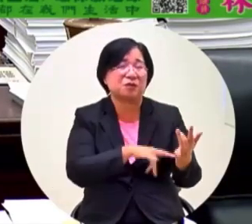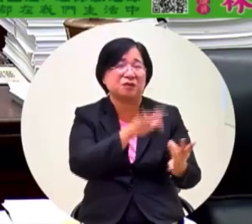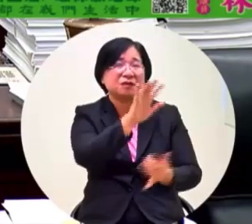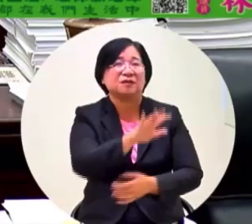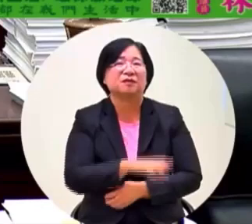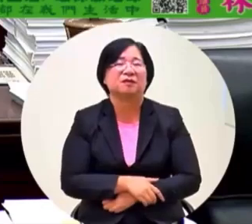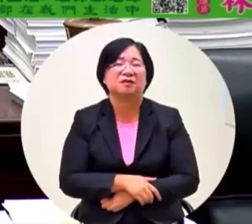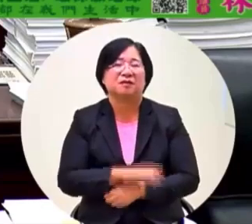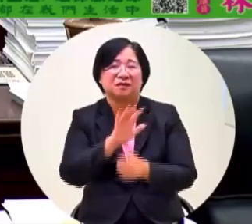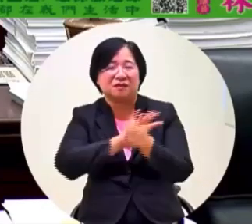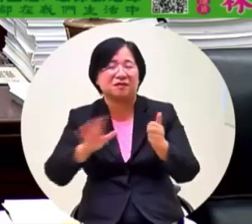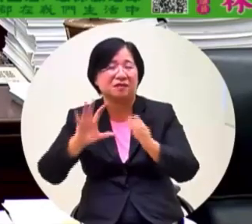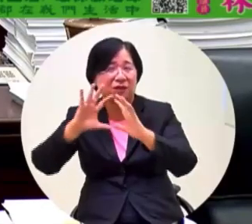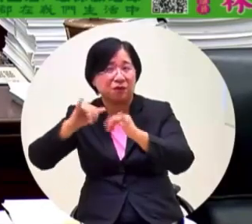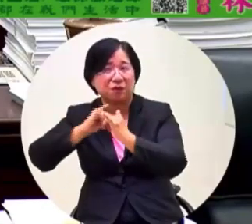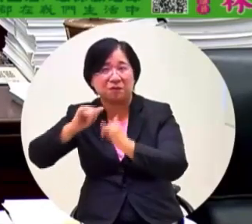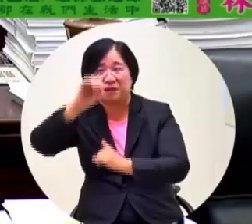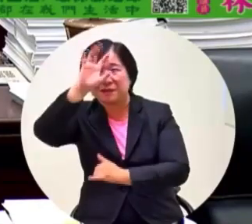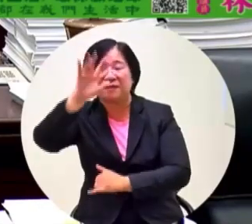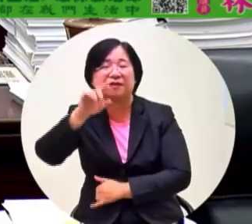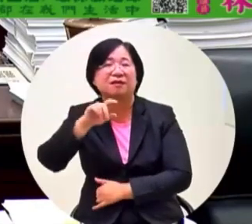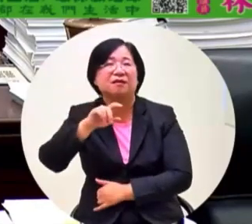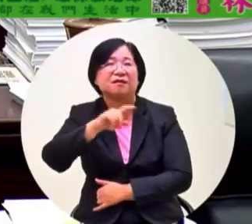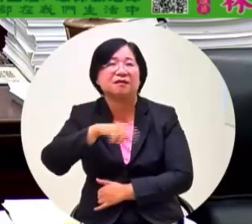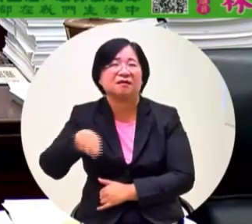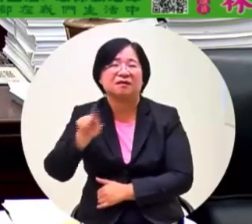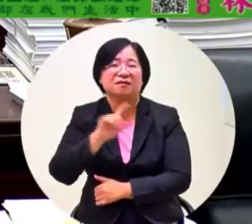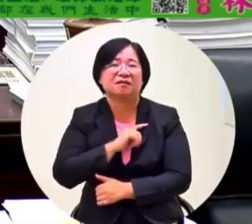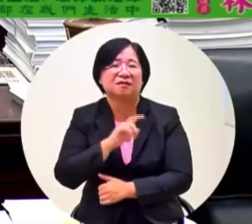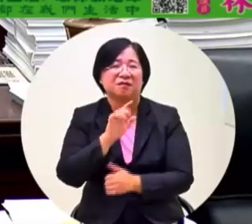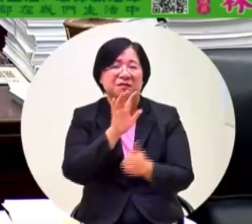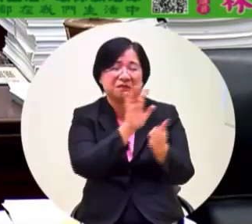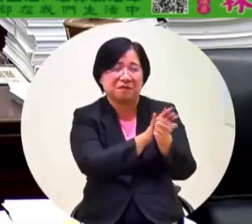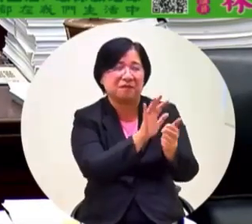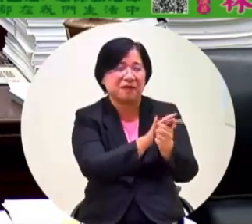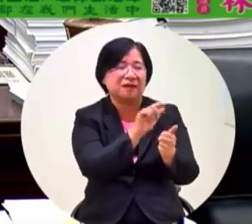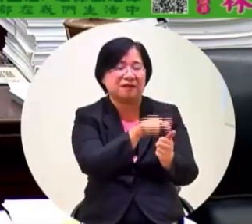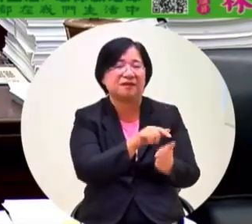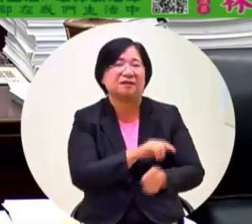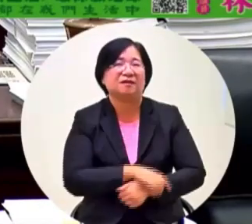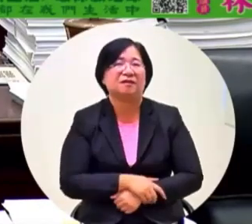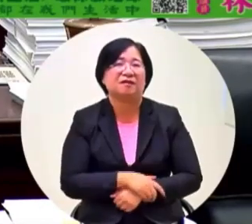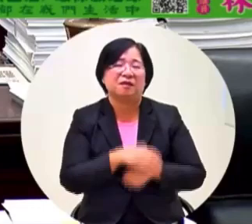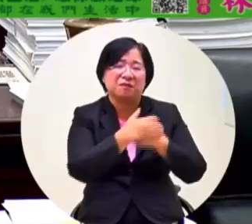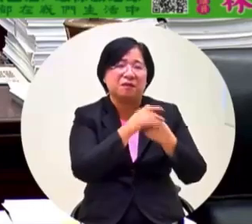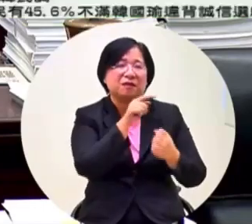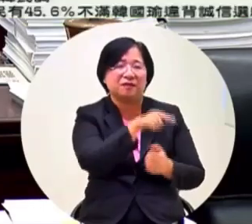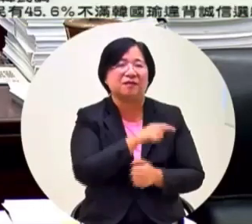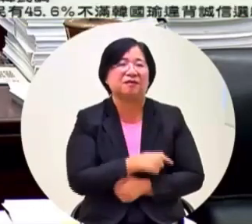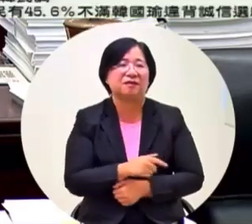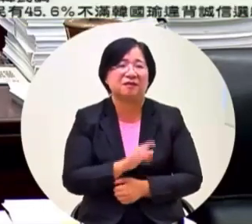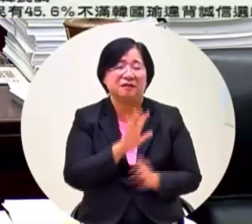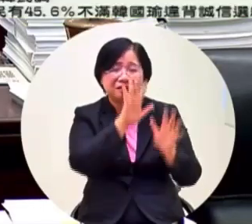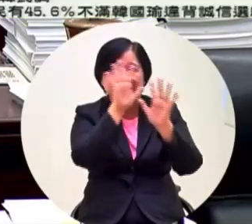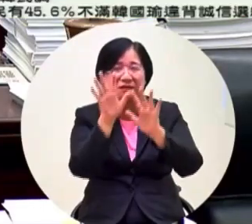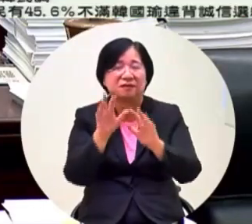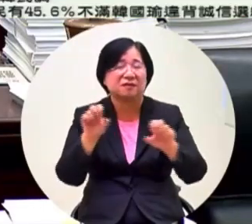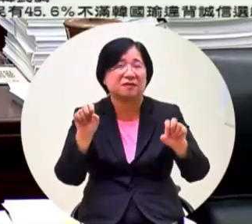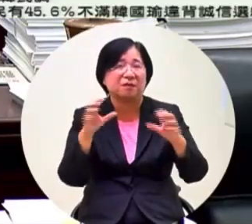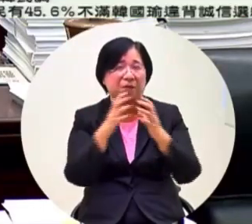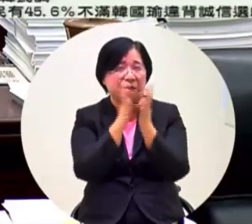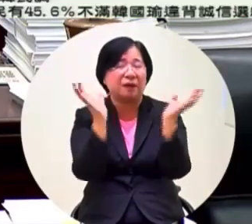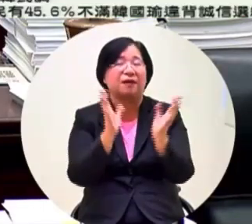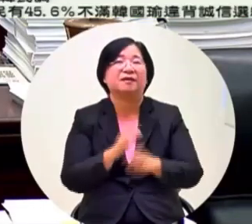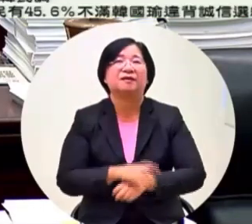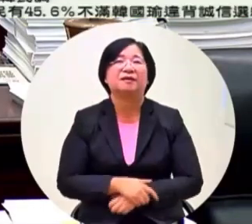成国民党整个他的为了包装你，为了护航你，整个形象都破灭了。那本席也觉